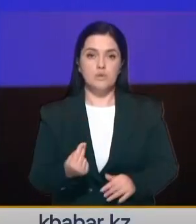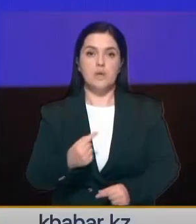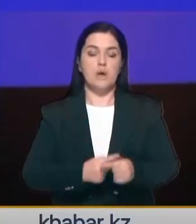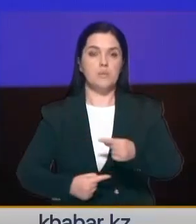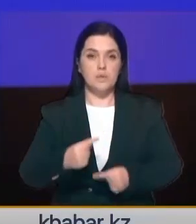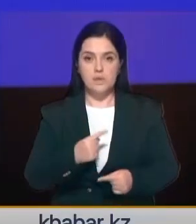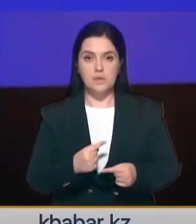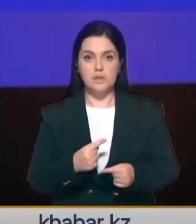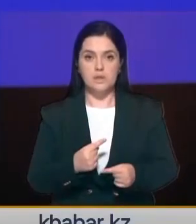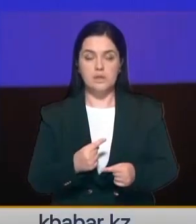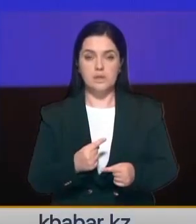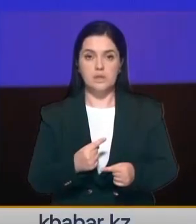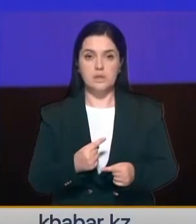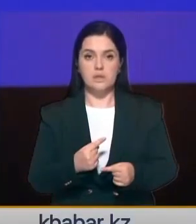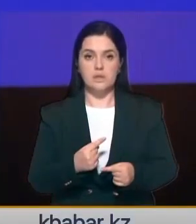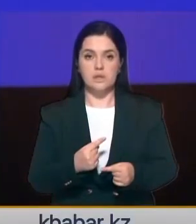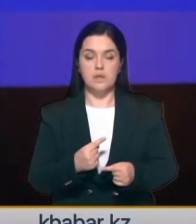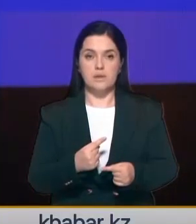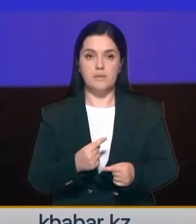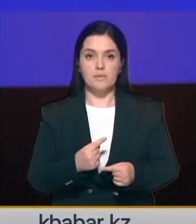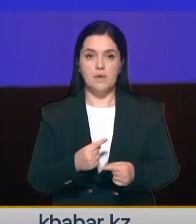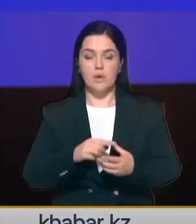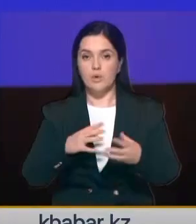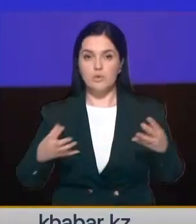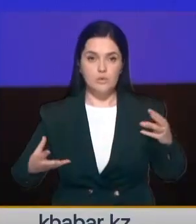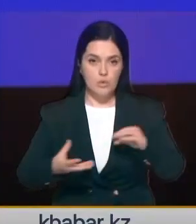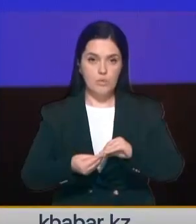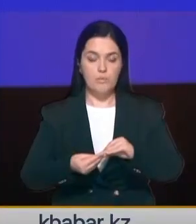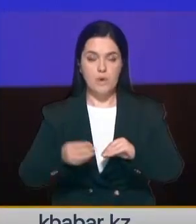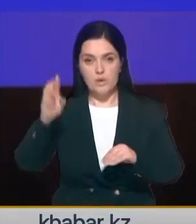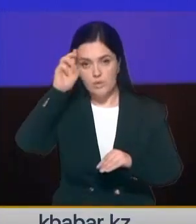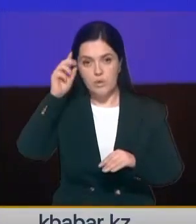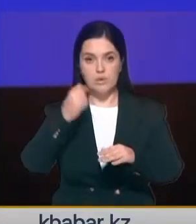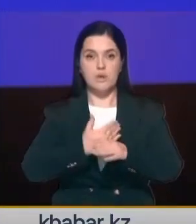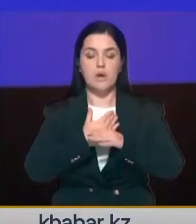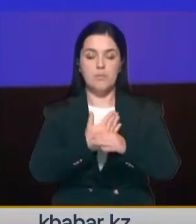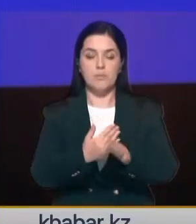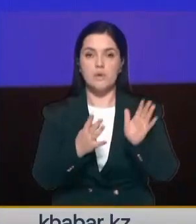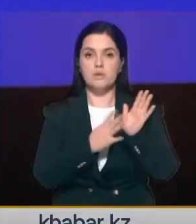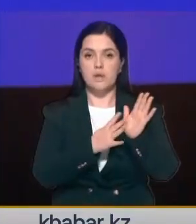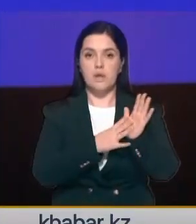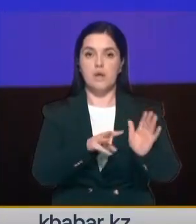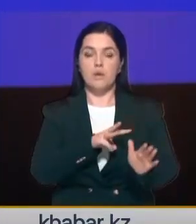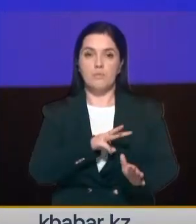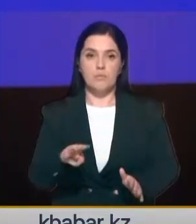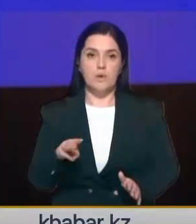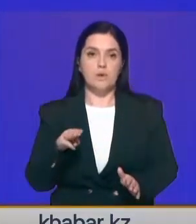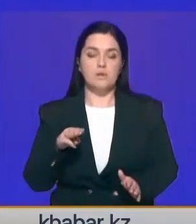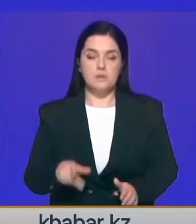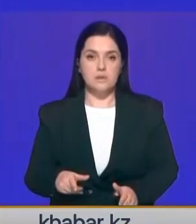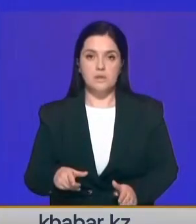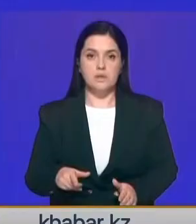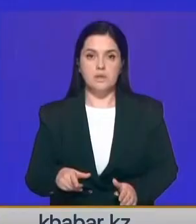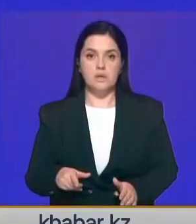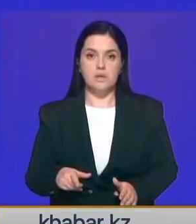предпринимательства без отраслевых ограничений. Сумма государственного гранта составляет до 5 миллионов тенге на одного предпринимателя.